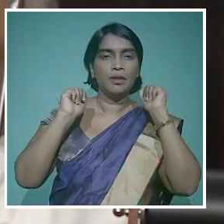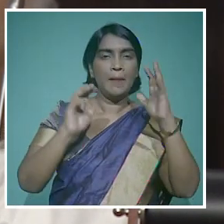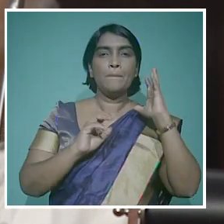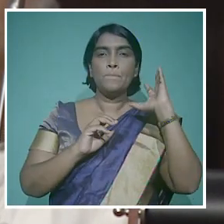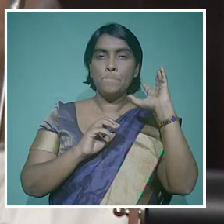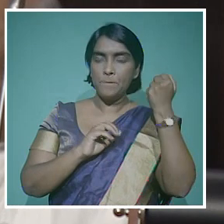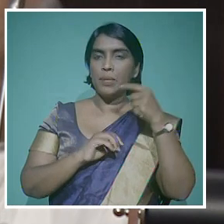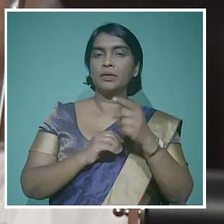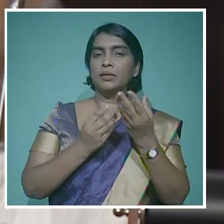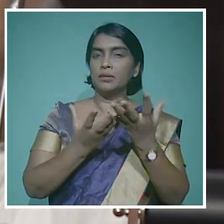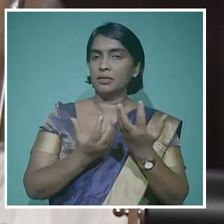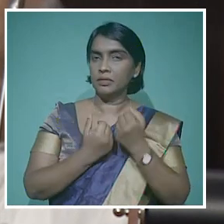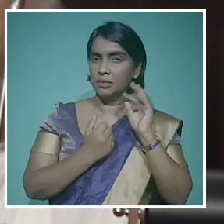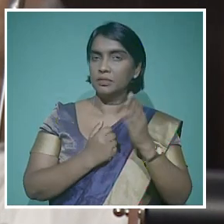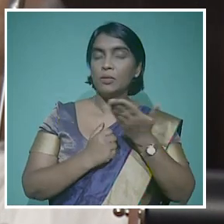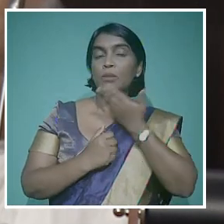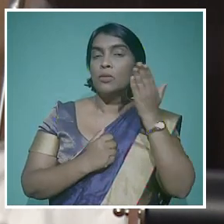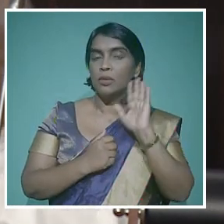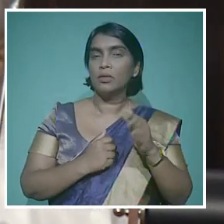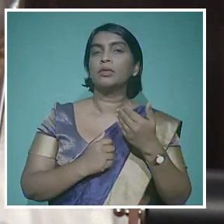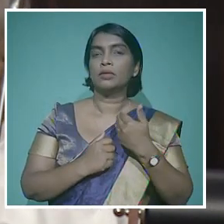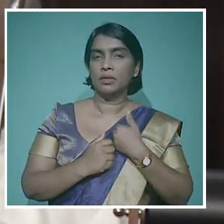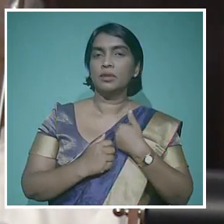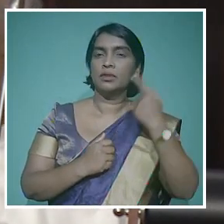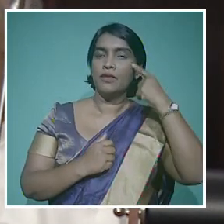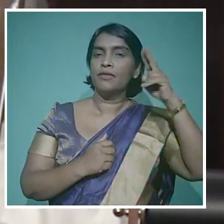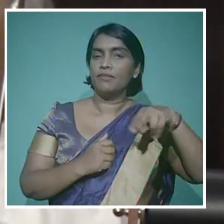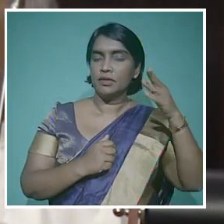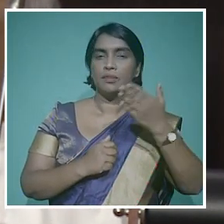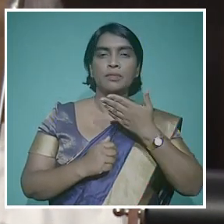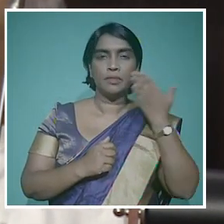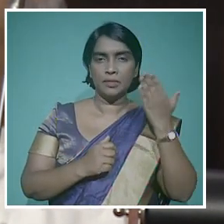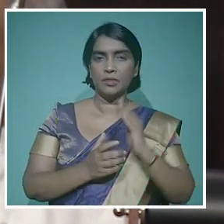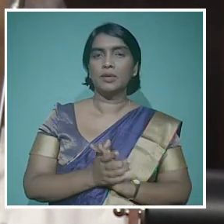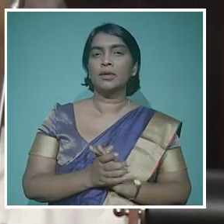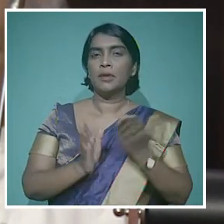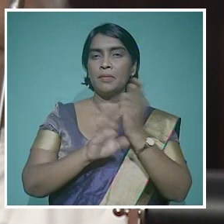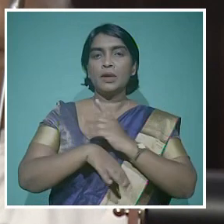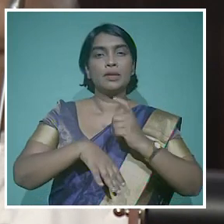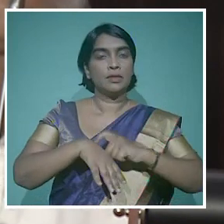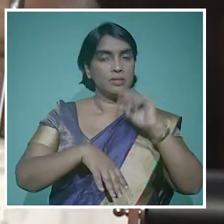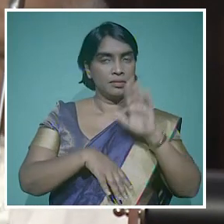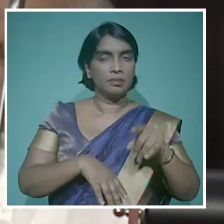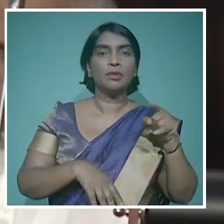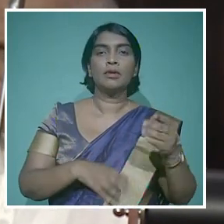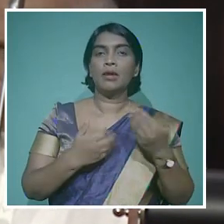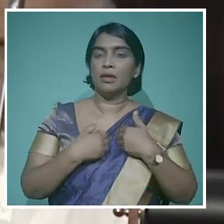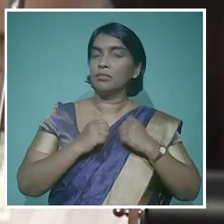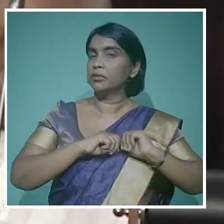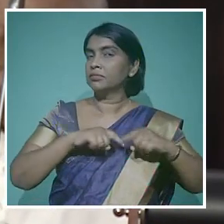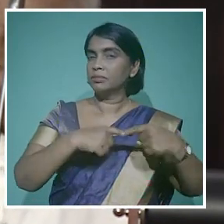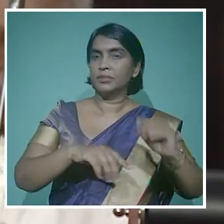ප්‍රතිඵල ලබා ගැනීමට හැකි වෙතැයි අපට විශ්වාසයක් තියෙනවා පසුගිය කාලය තුල අප අනුගමනය